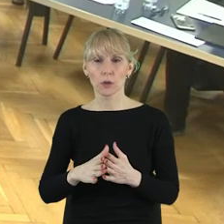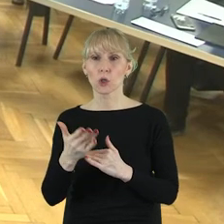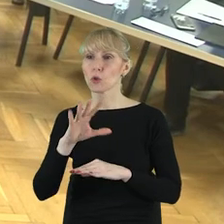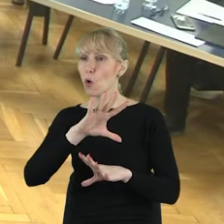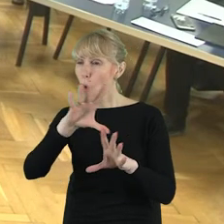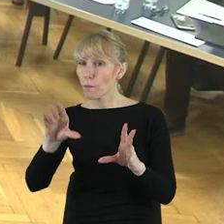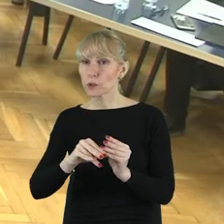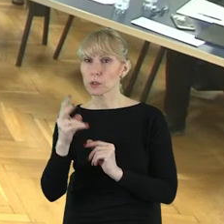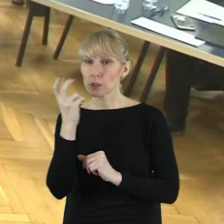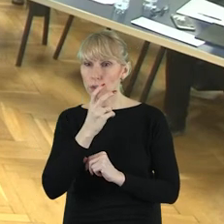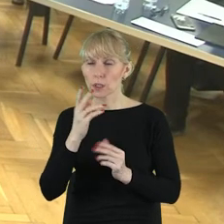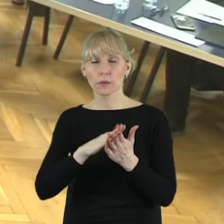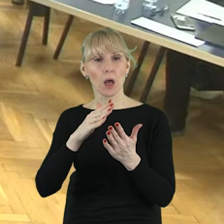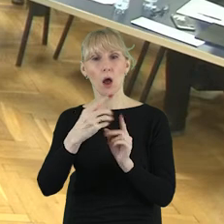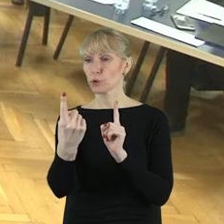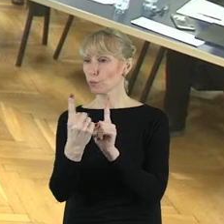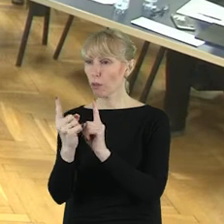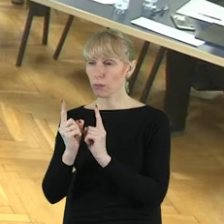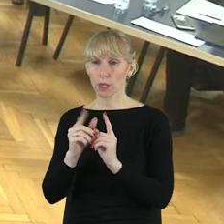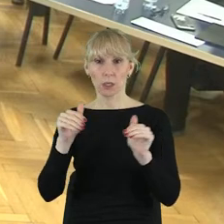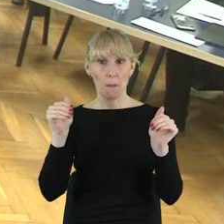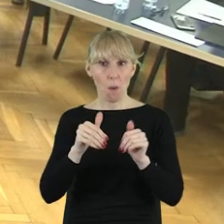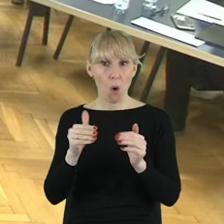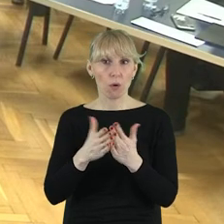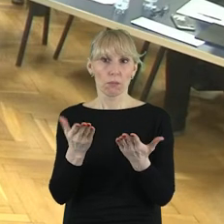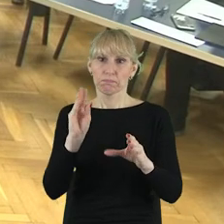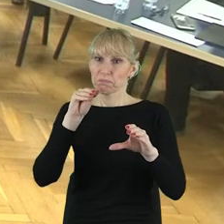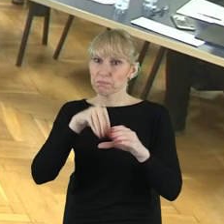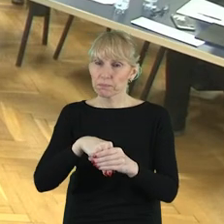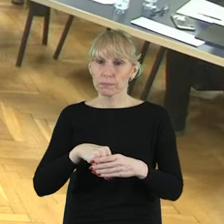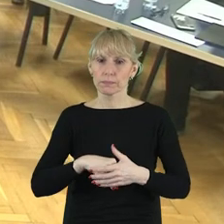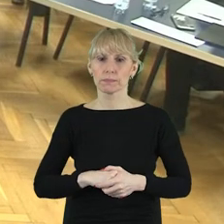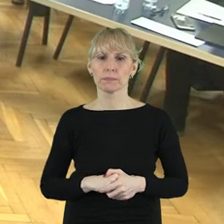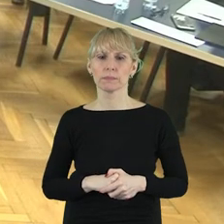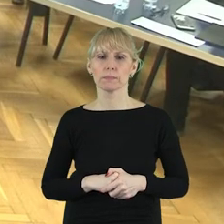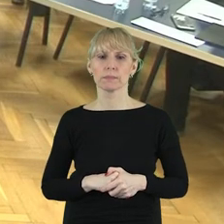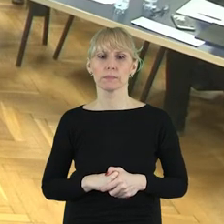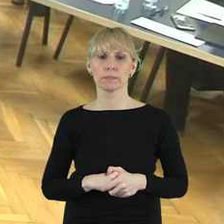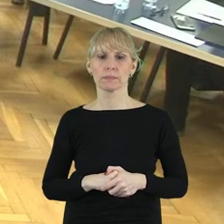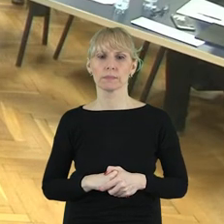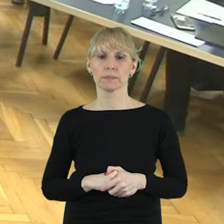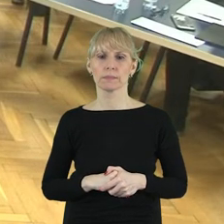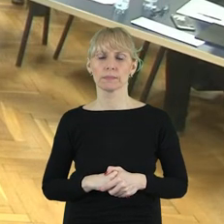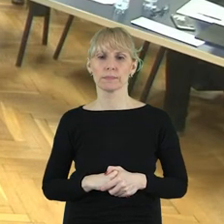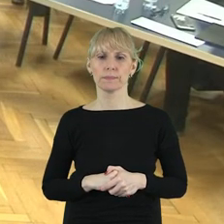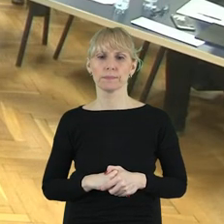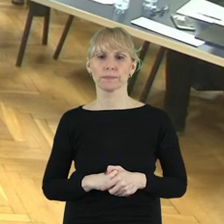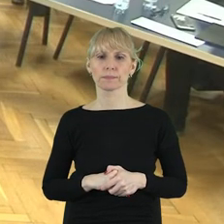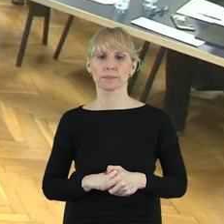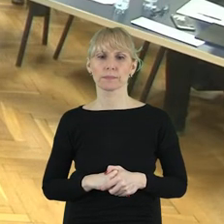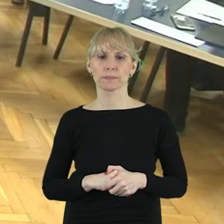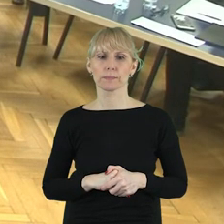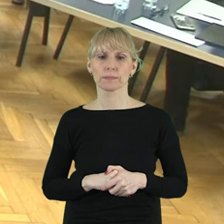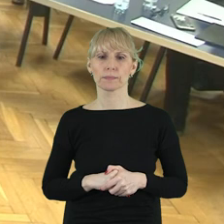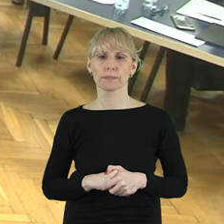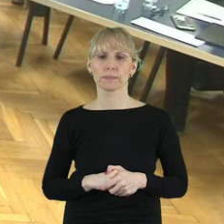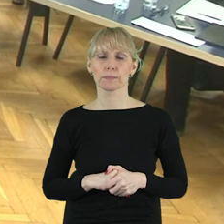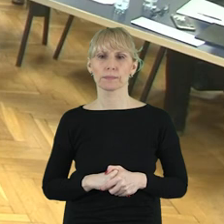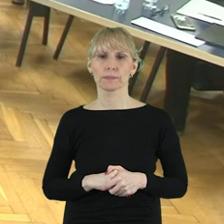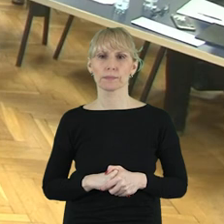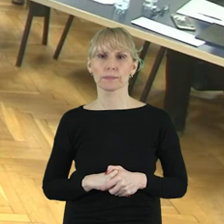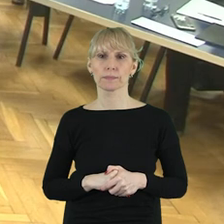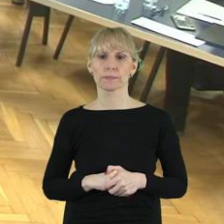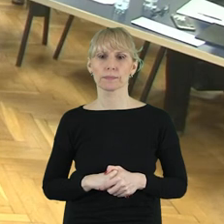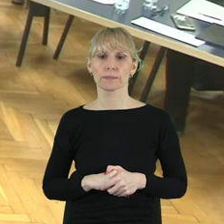wszyscy zainteresowani mogą brać udział w spotkaniach, konsultacjach, mają prawo do oddolnego podejmowania decyzji i kreowania przyszłej strategii. Terytorialność